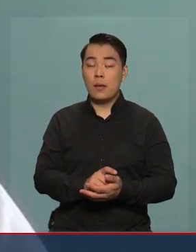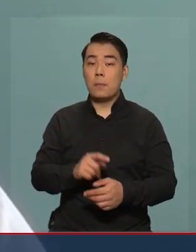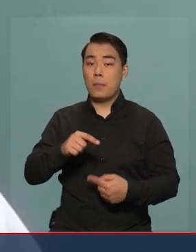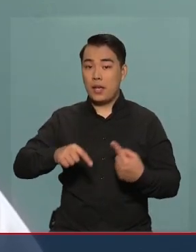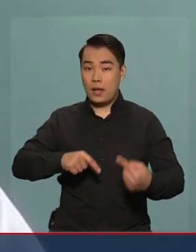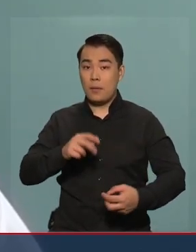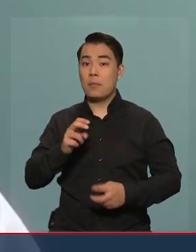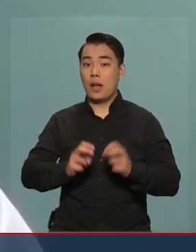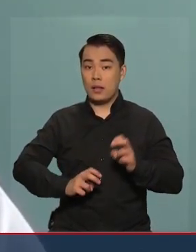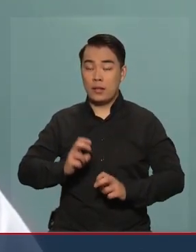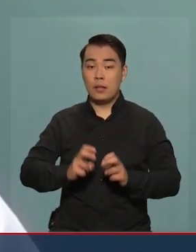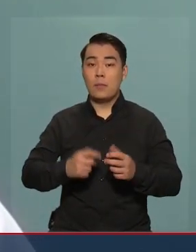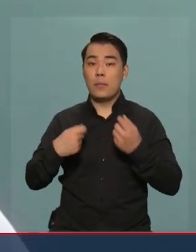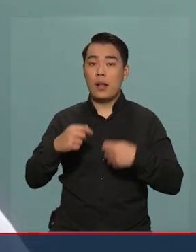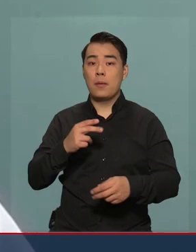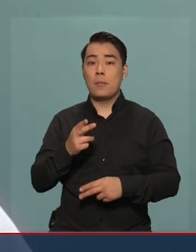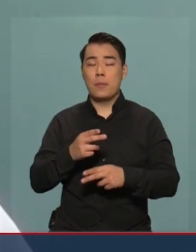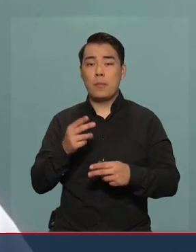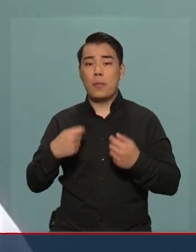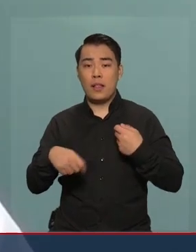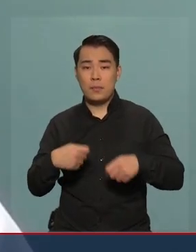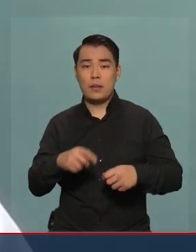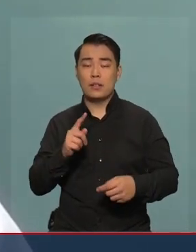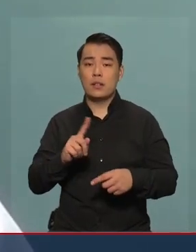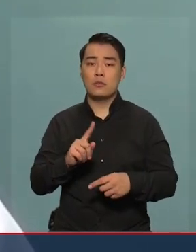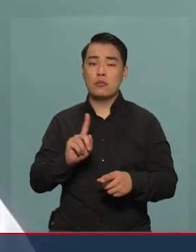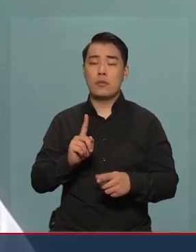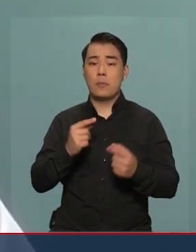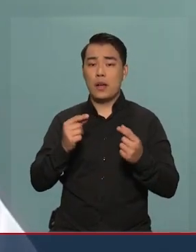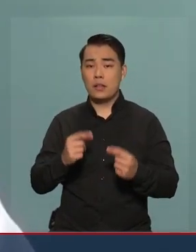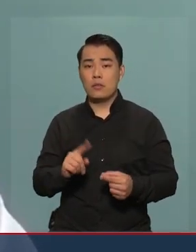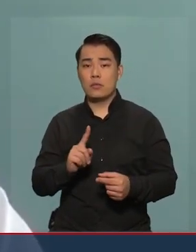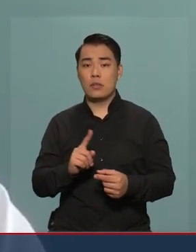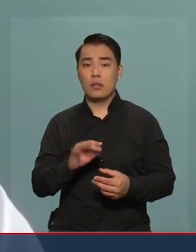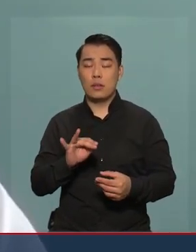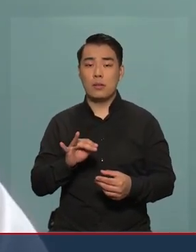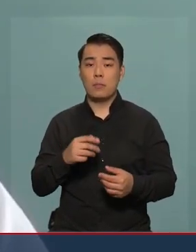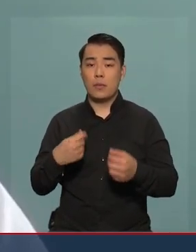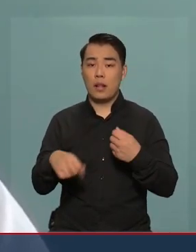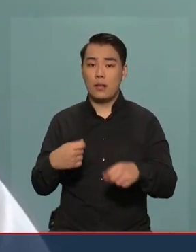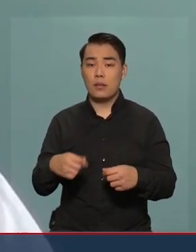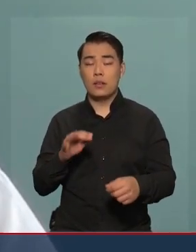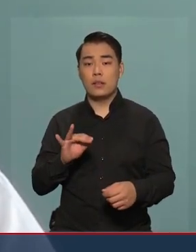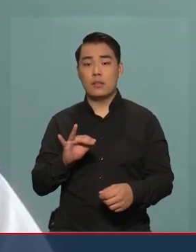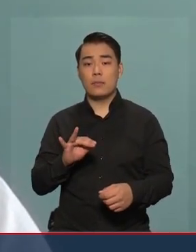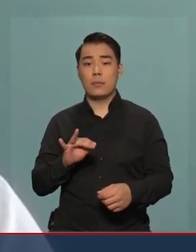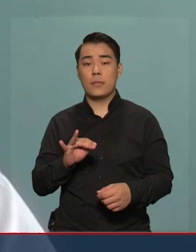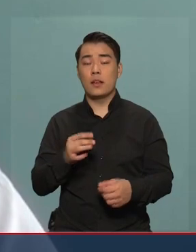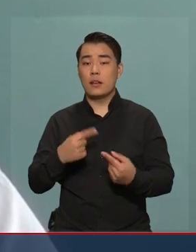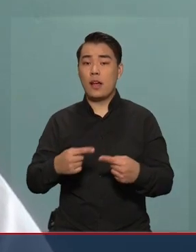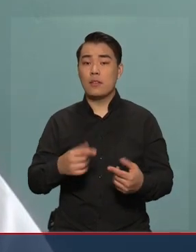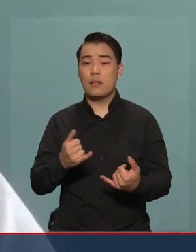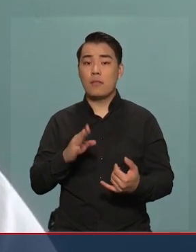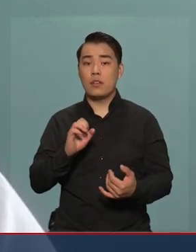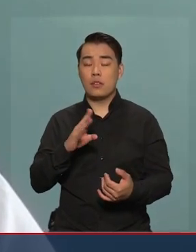перерабатывать, продавать пластмассы, полиэтилены, там, ну, какие-то... продавать пластмассы, полиэтилен и какие-то вещи, то есть